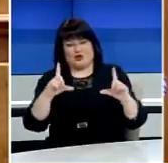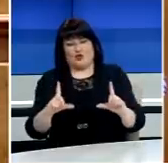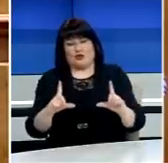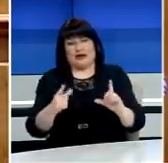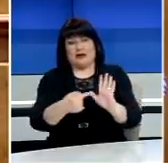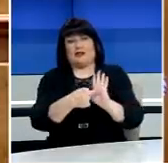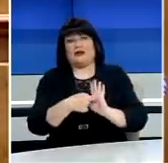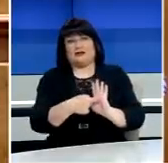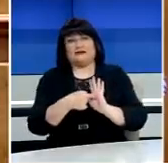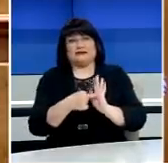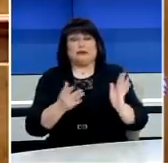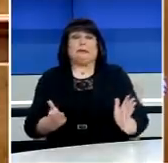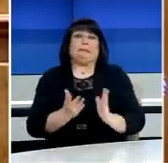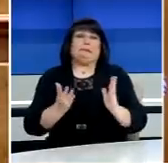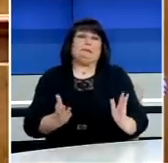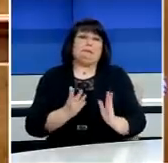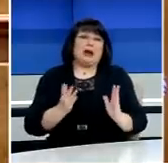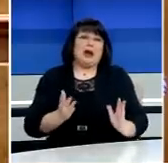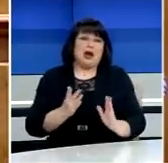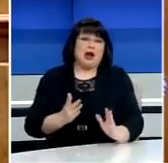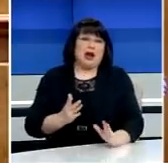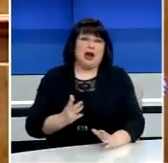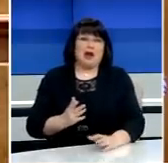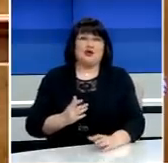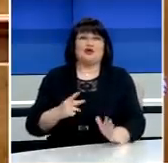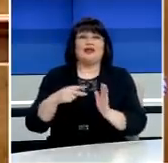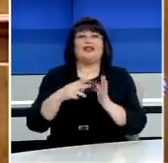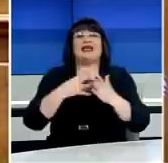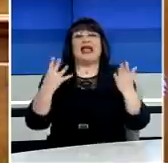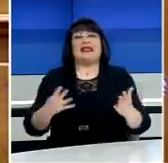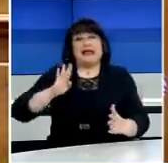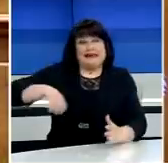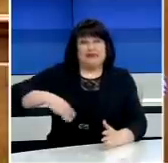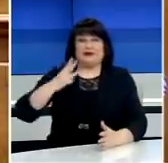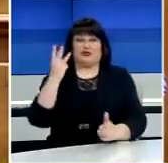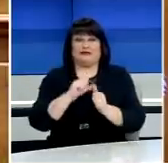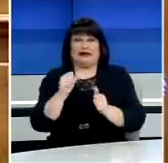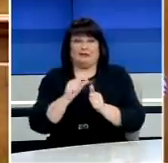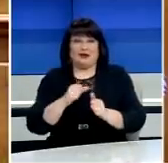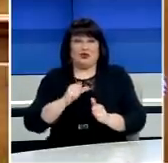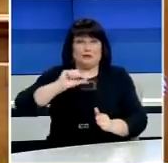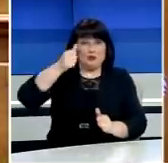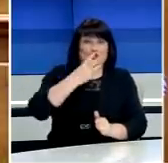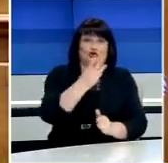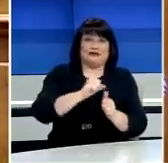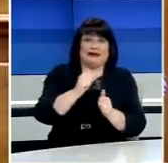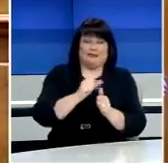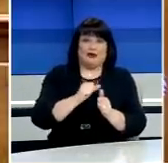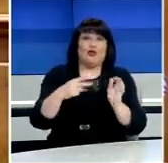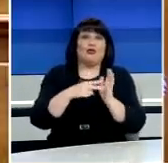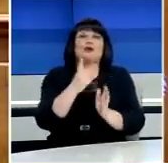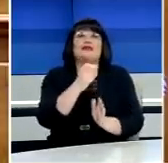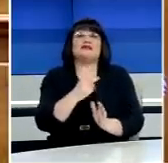δήθεν το τελευταίο τρίμηνο του 19 και το πρώτο του 20 τα πήγατε εξαιρετικά καλά, δηλαδή πριν έρθει ο